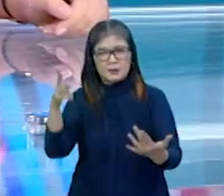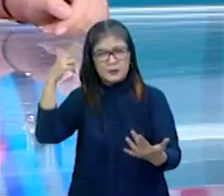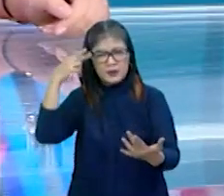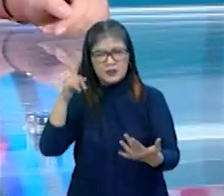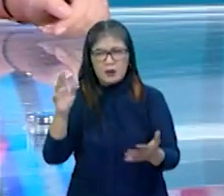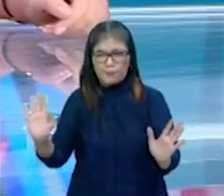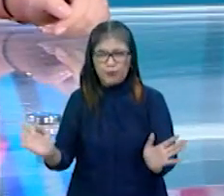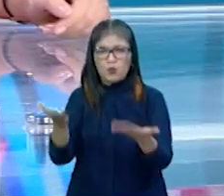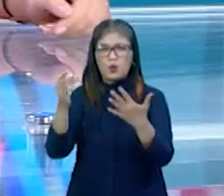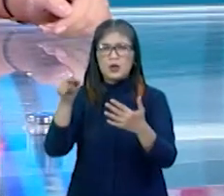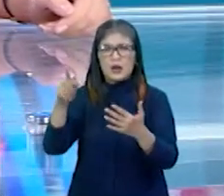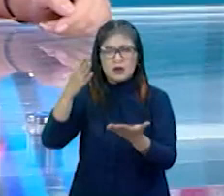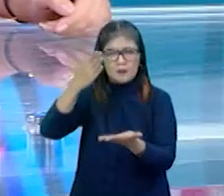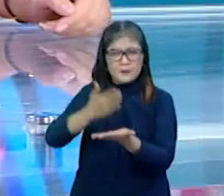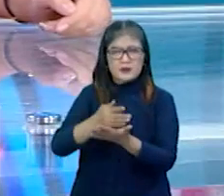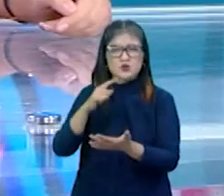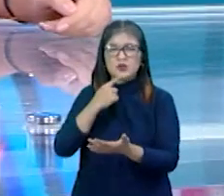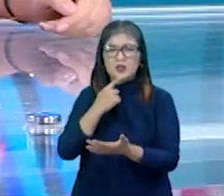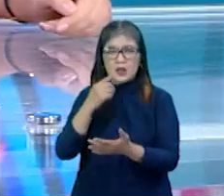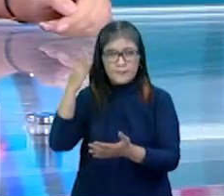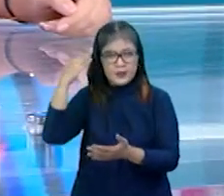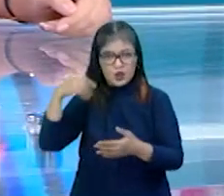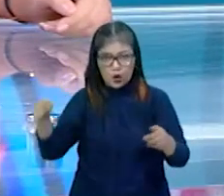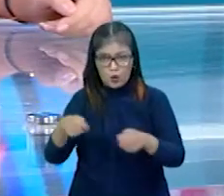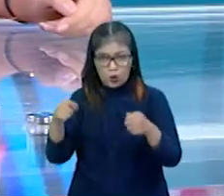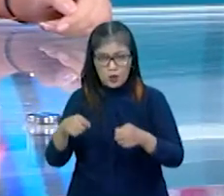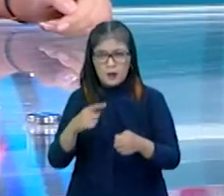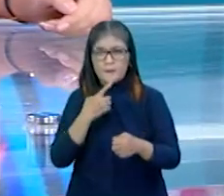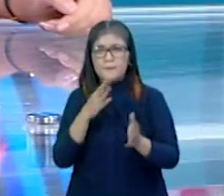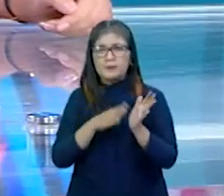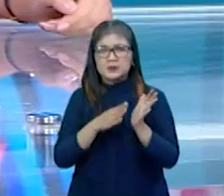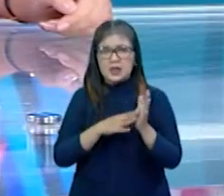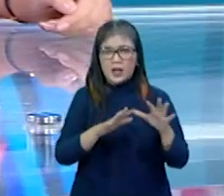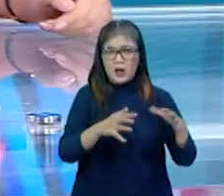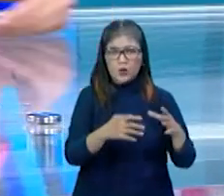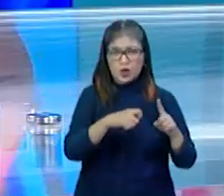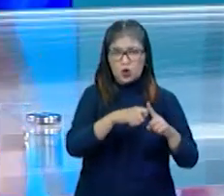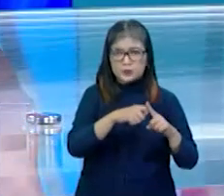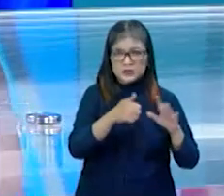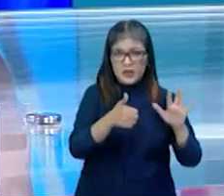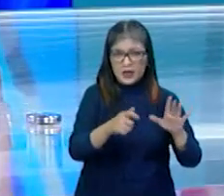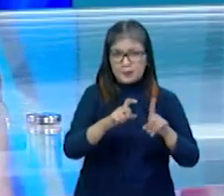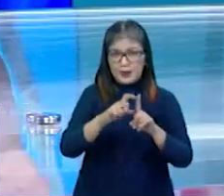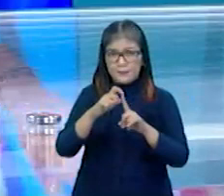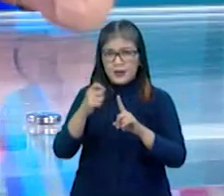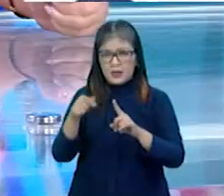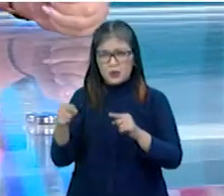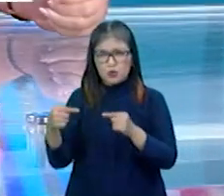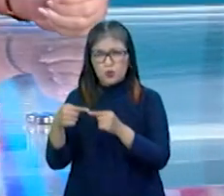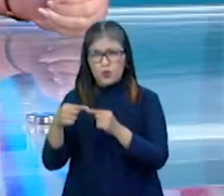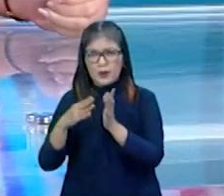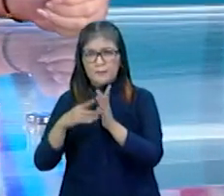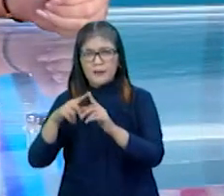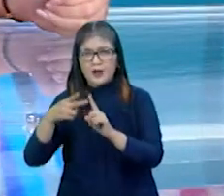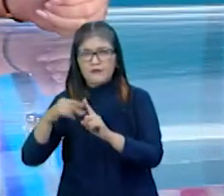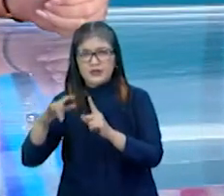kebijakan mengatasi persoalan minyak goreng. Tudingan anggota Komisi 6 DPR terkait mafia minyak goreng di balik drama minyak goreng disampaikan